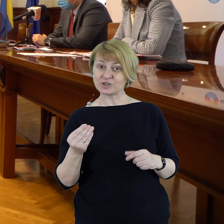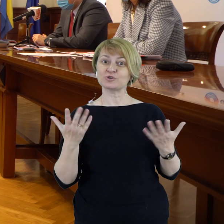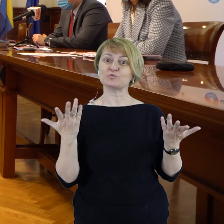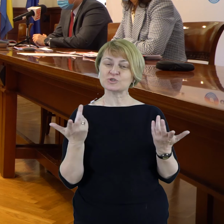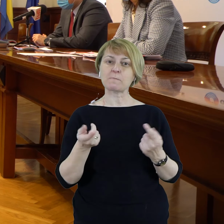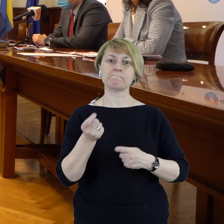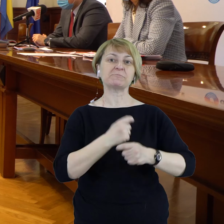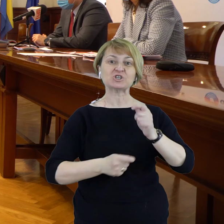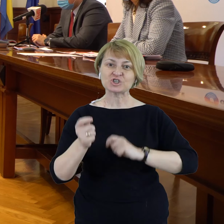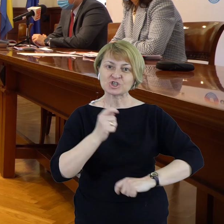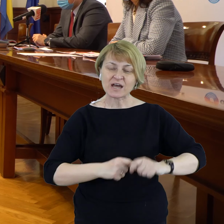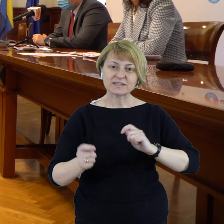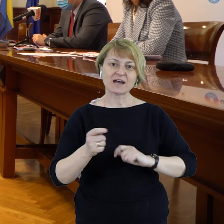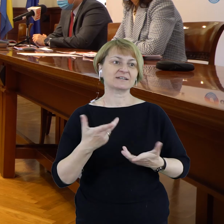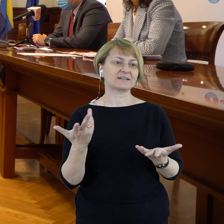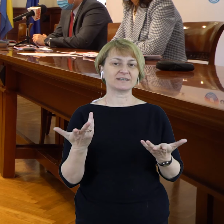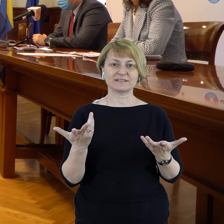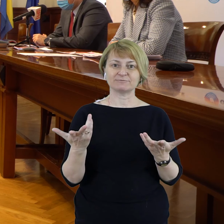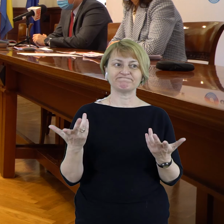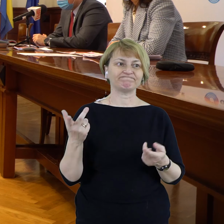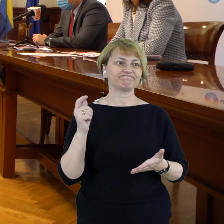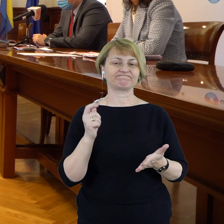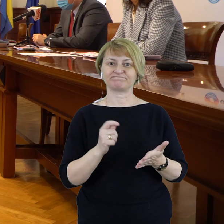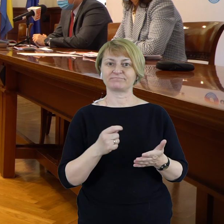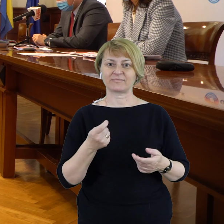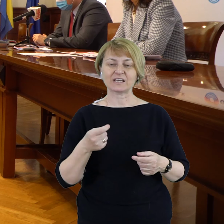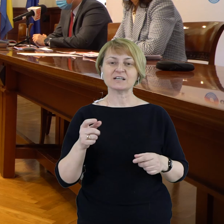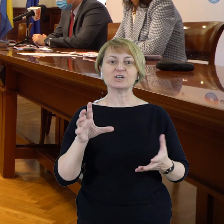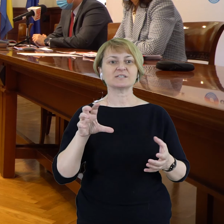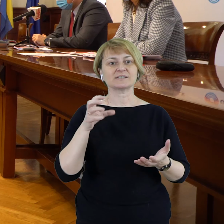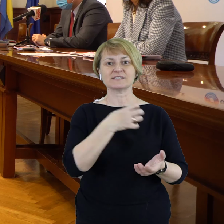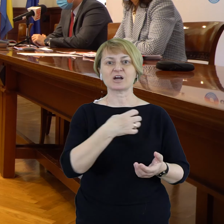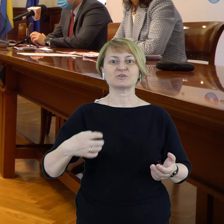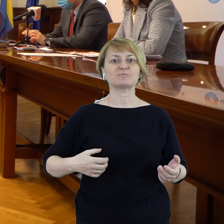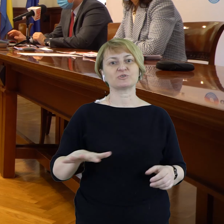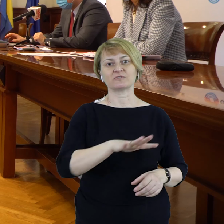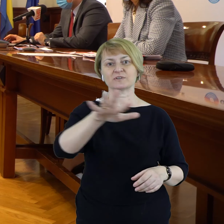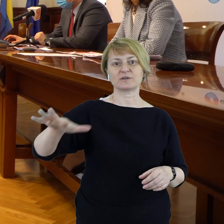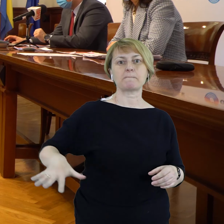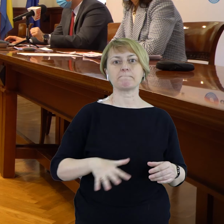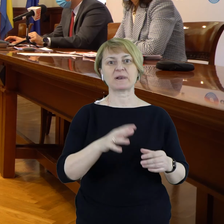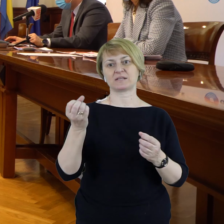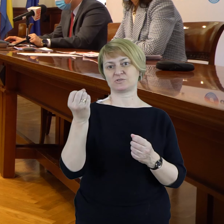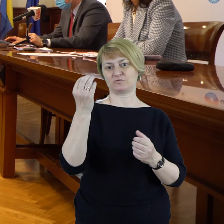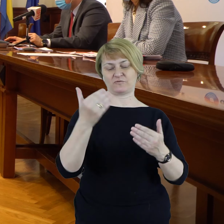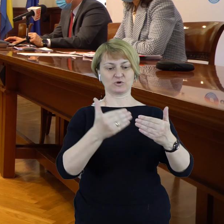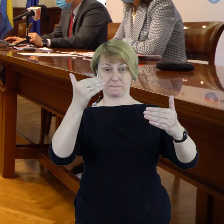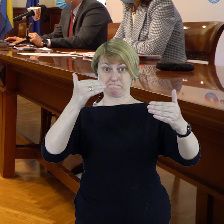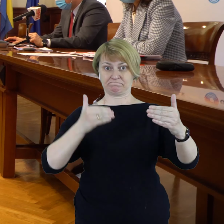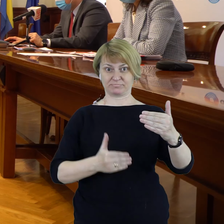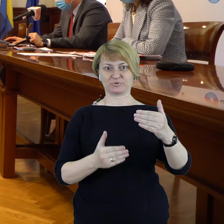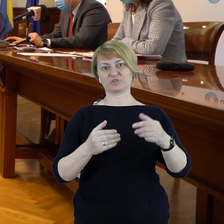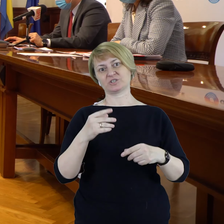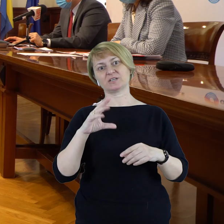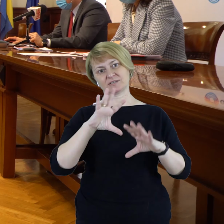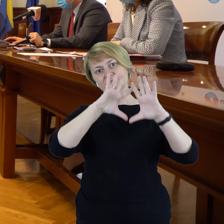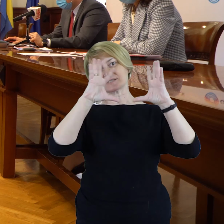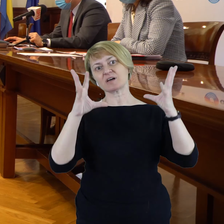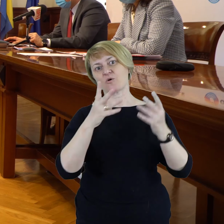roku ruszymy z przetargiem na zagospodarowanie samego placu przed dworcem, które